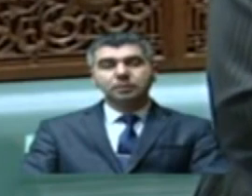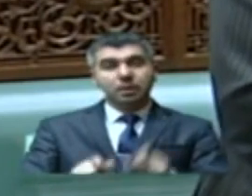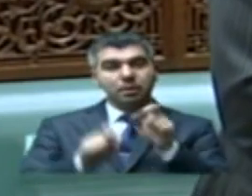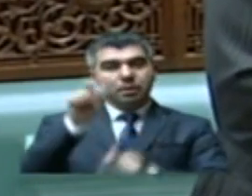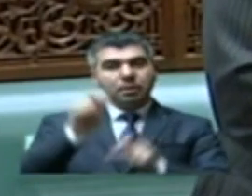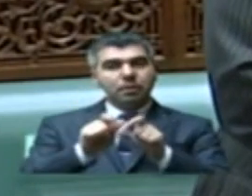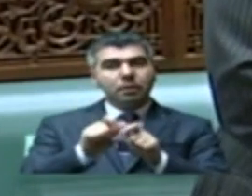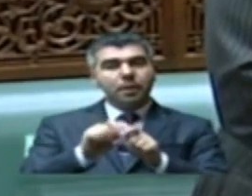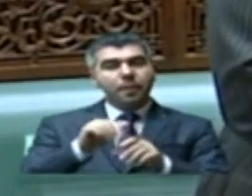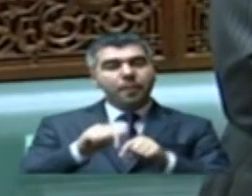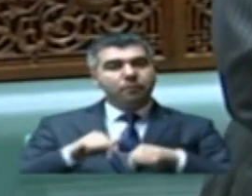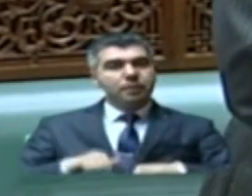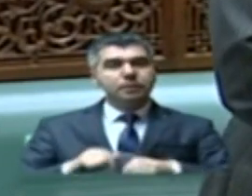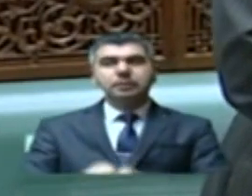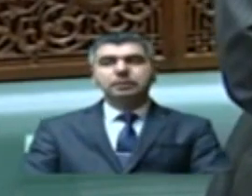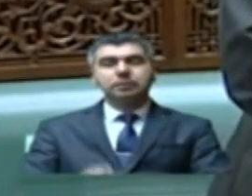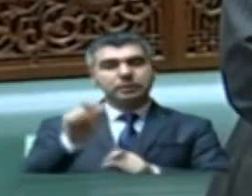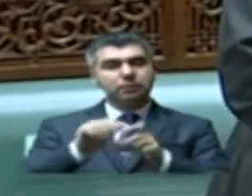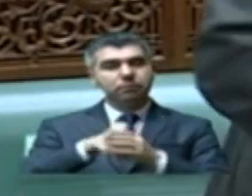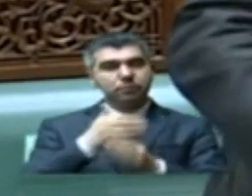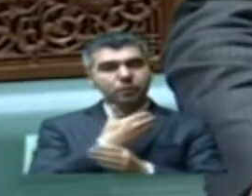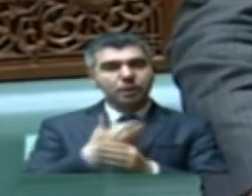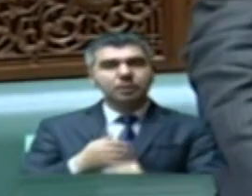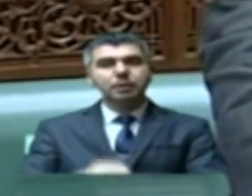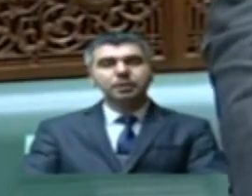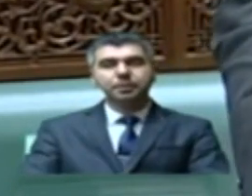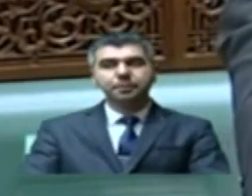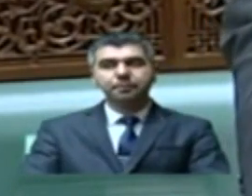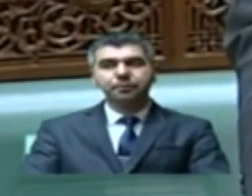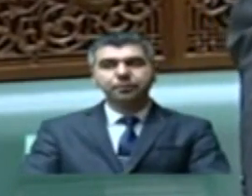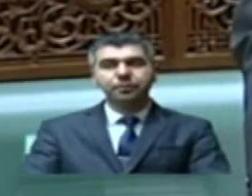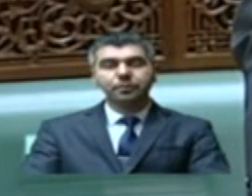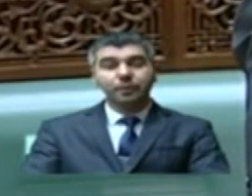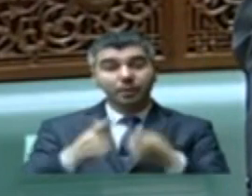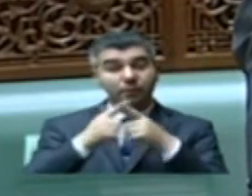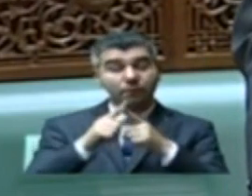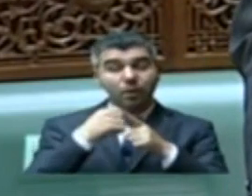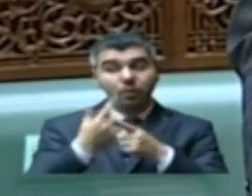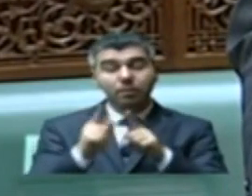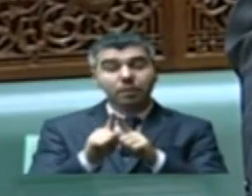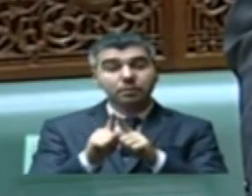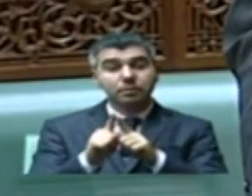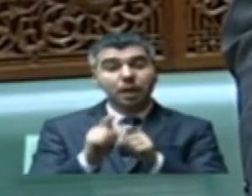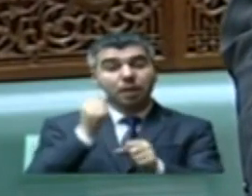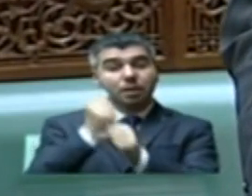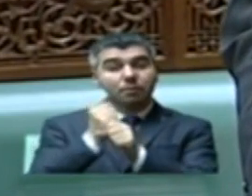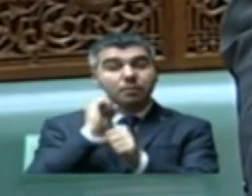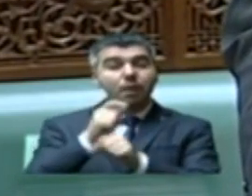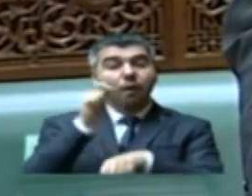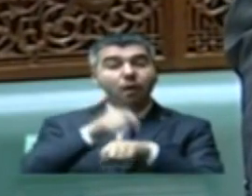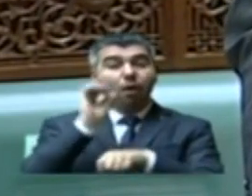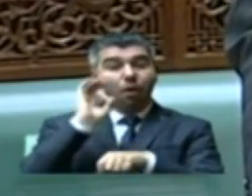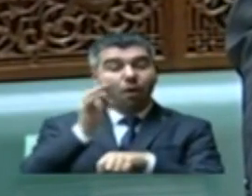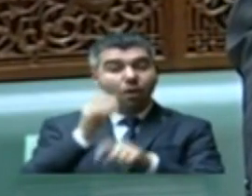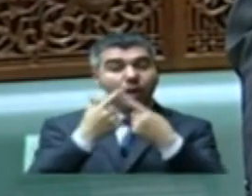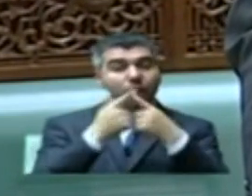سيدات وزيرات، سيدة والسادة المستشارين المحترمين. يعد العنصر البشري في قطاع الصناعة التقليدية حجر